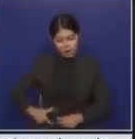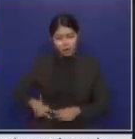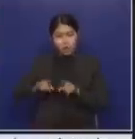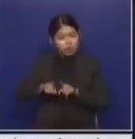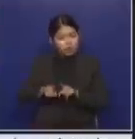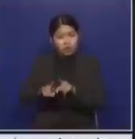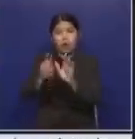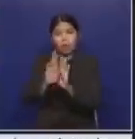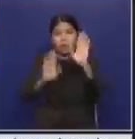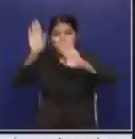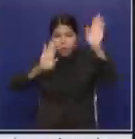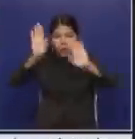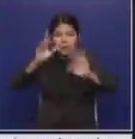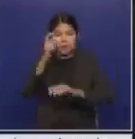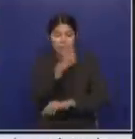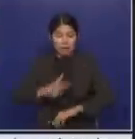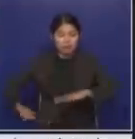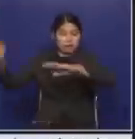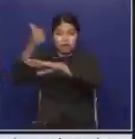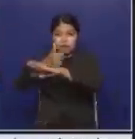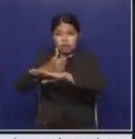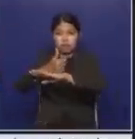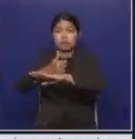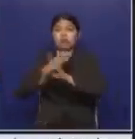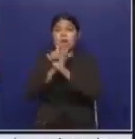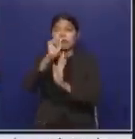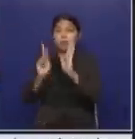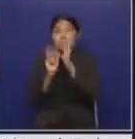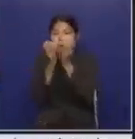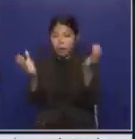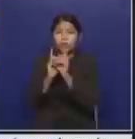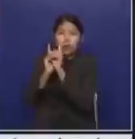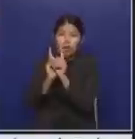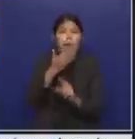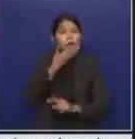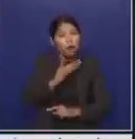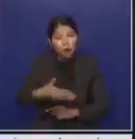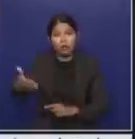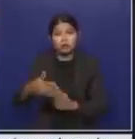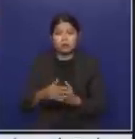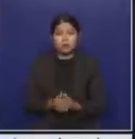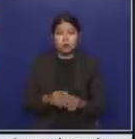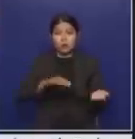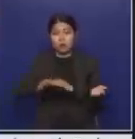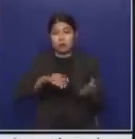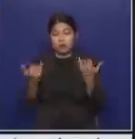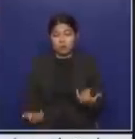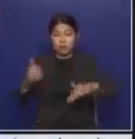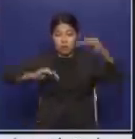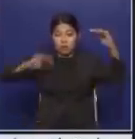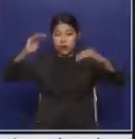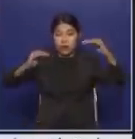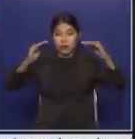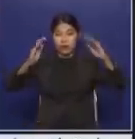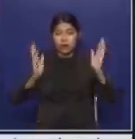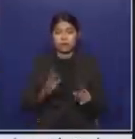เพียงคู่ไปกับระบอบไปตายเป็นมิ่งขวัญไทยใต้รอบนู้นนี้สืบต่อไปแต่ปัจจุบันก็มีผู้หลักผู้ใหญ่นะผู้จัด